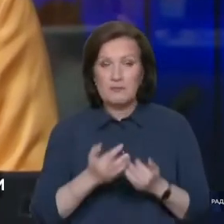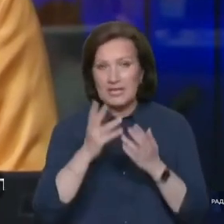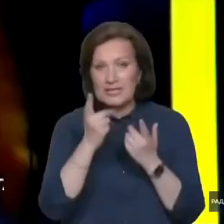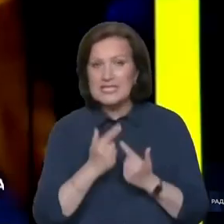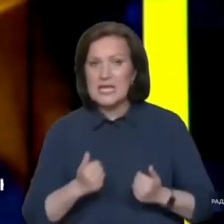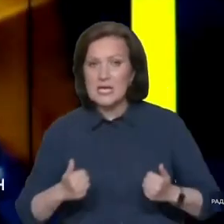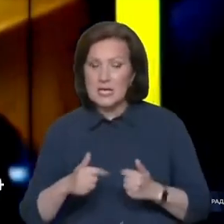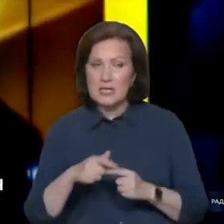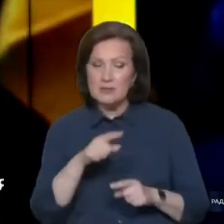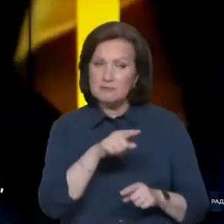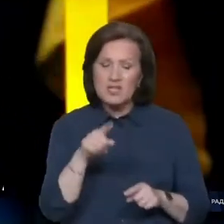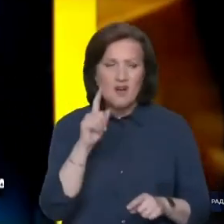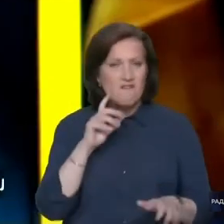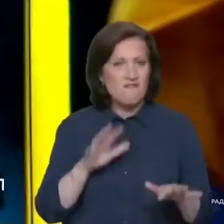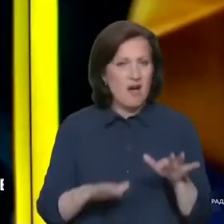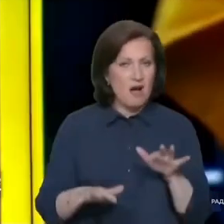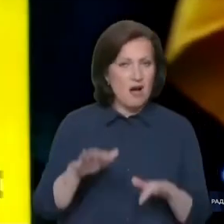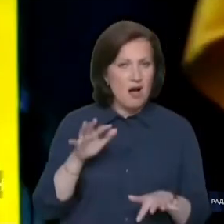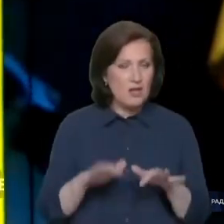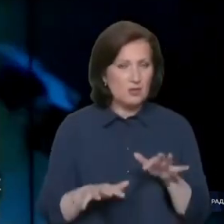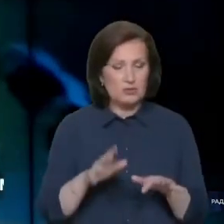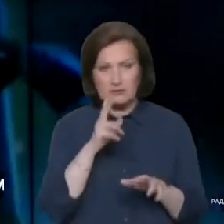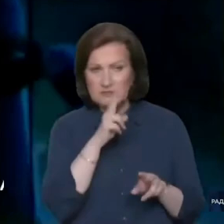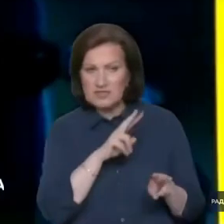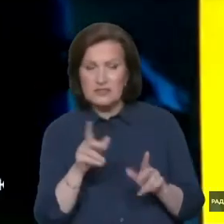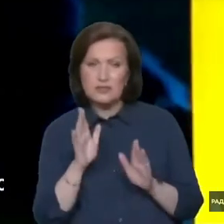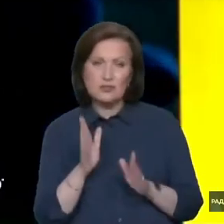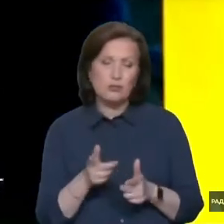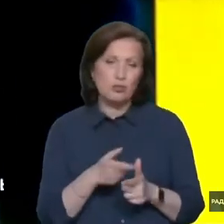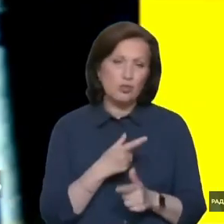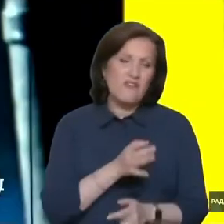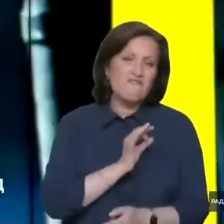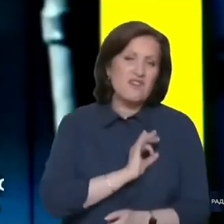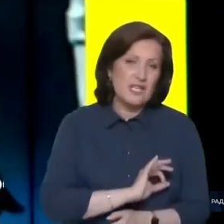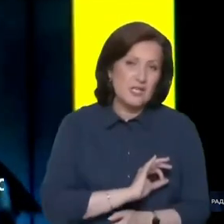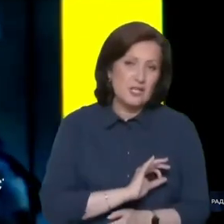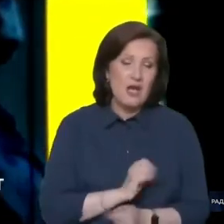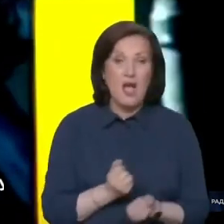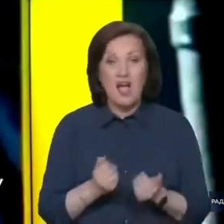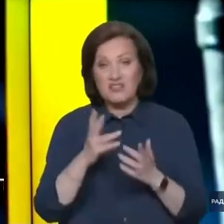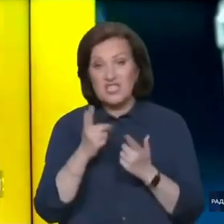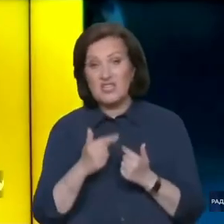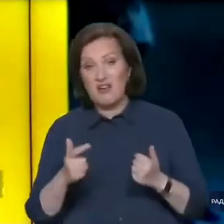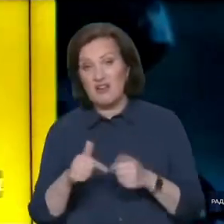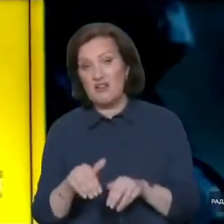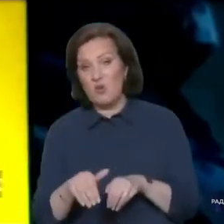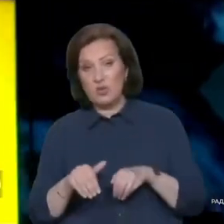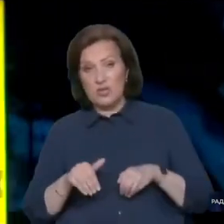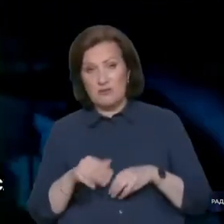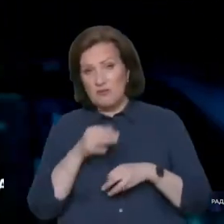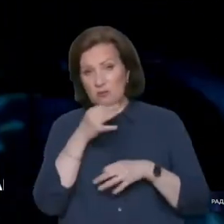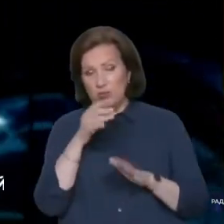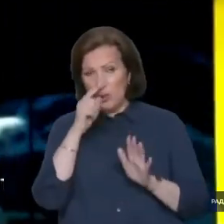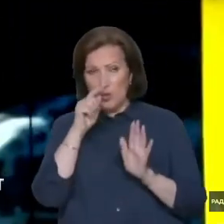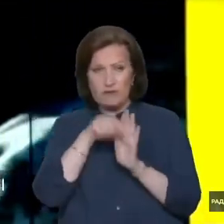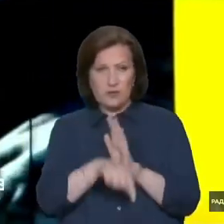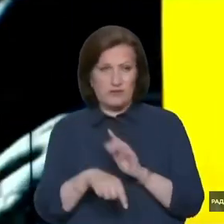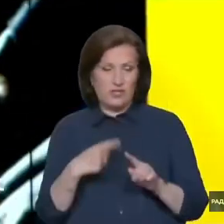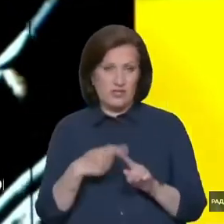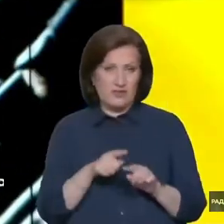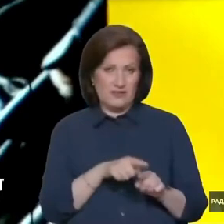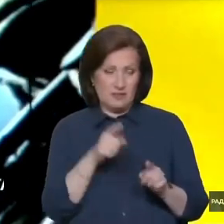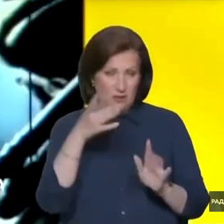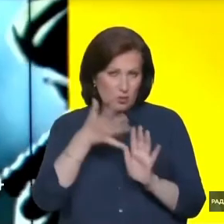країн, вони вагаються, вони дивляться, чи їм це буде вигідно. А низка країн утримується від будь-якого втручання в цій